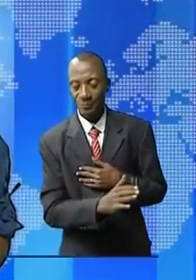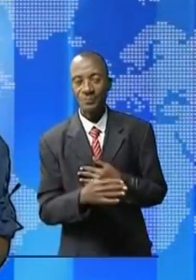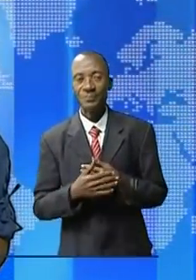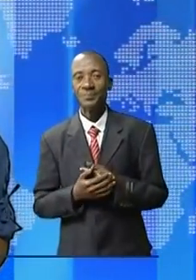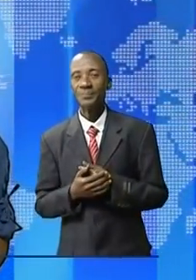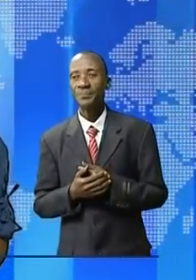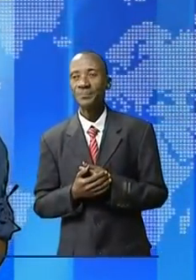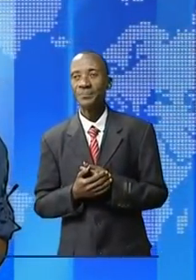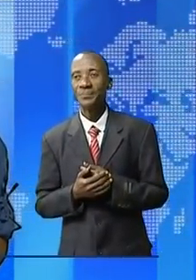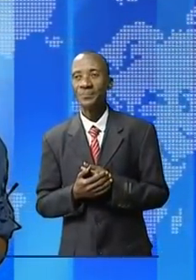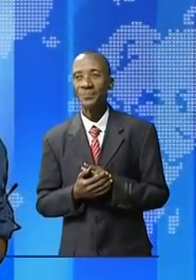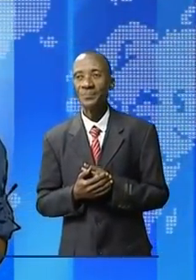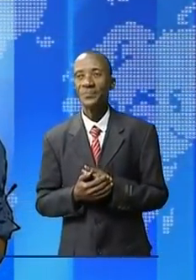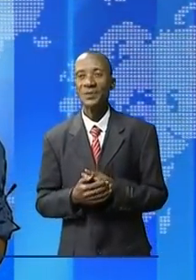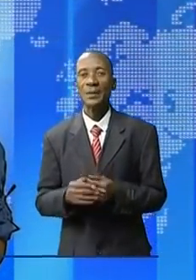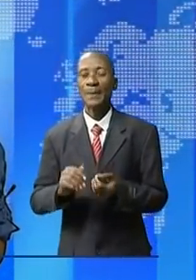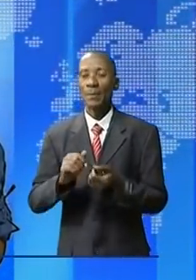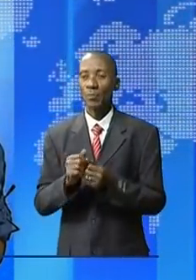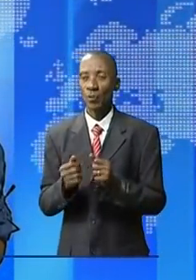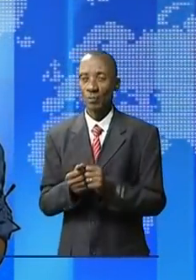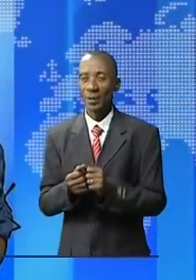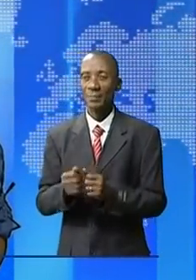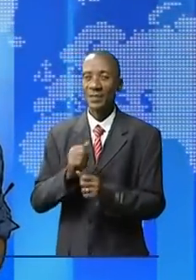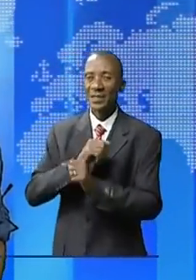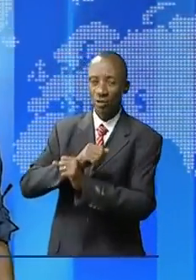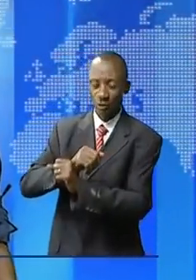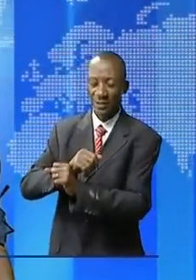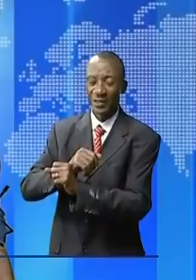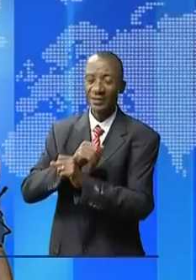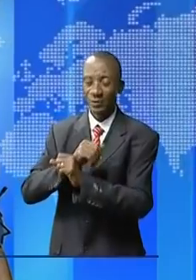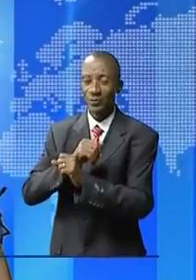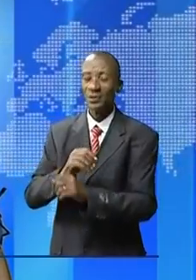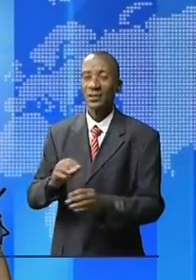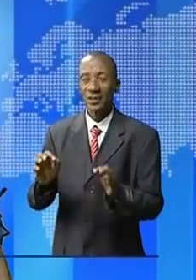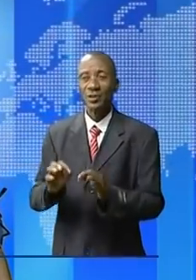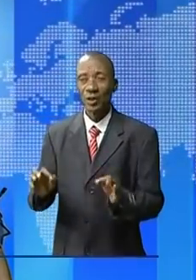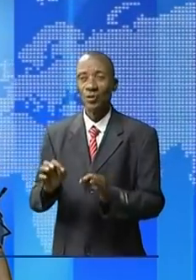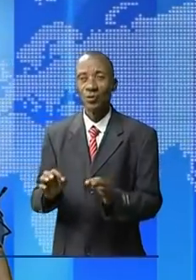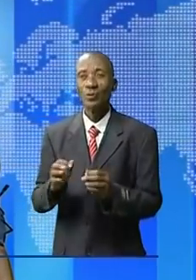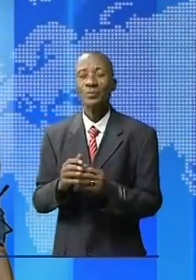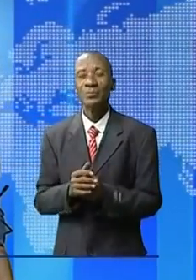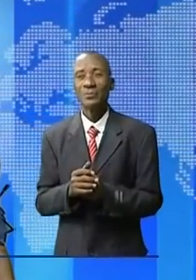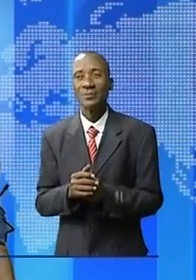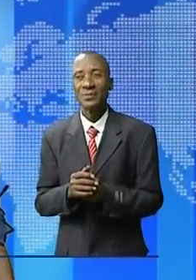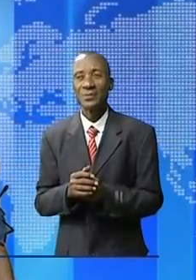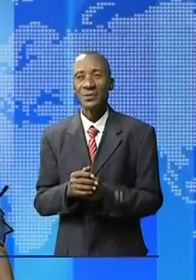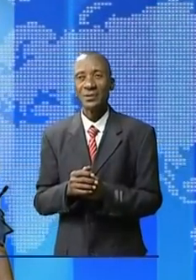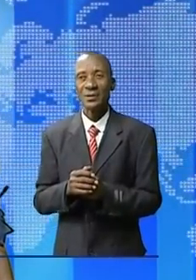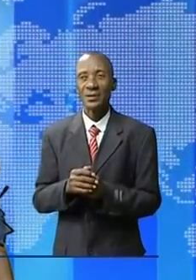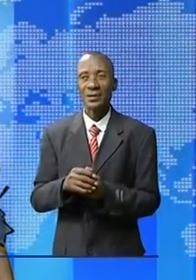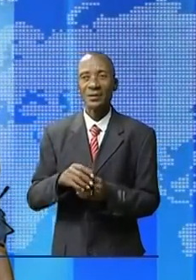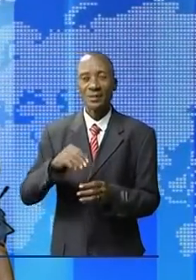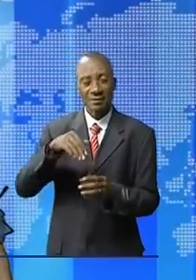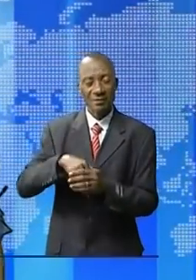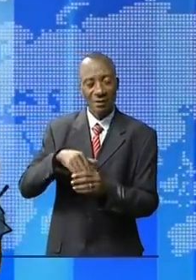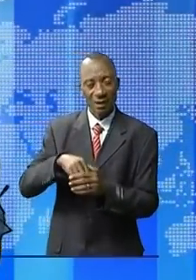assainit, l'insécurité bat son plein à Kitambo. Une trentaine de bandits à main armée ont attaqué les occupants d'une parcelle